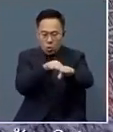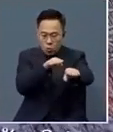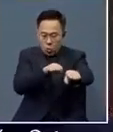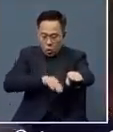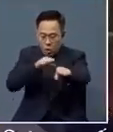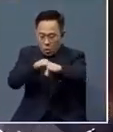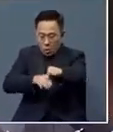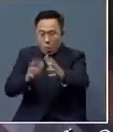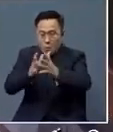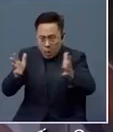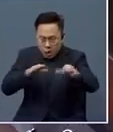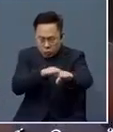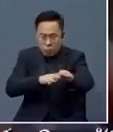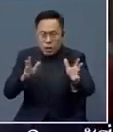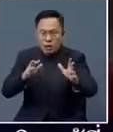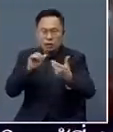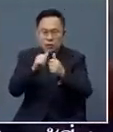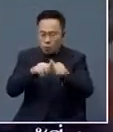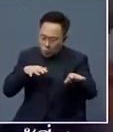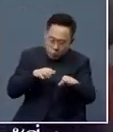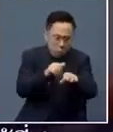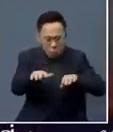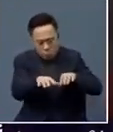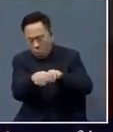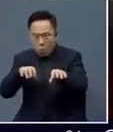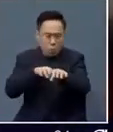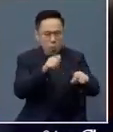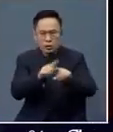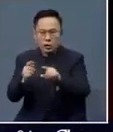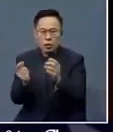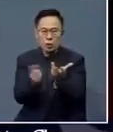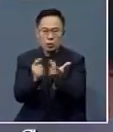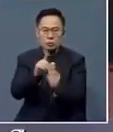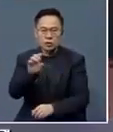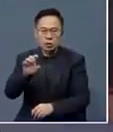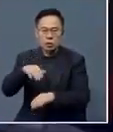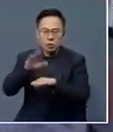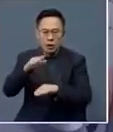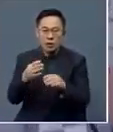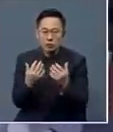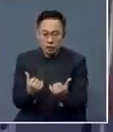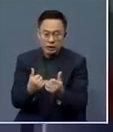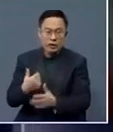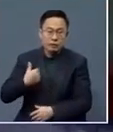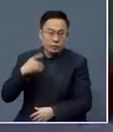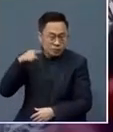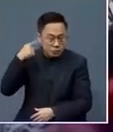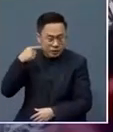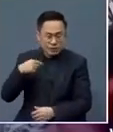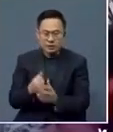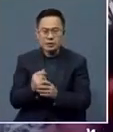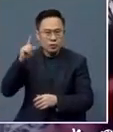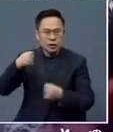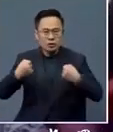างอยู่บนท้องถนนเป็นจำนวนมากแล้วก็เกิดอุบัติเหตุรถชนกันกว่า100คันขณะที่ภาพนี้ค่ะคุณผู้ชมเสี่ยวโมเ